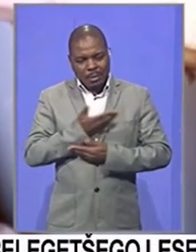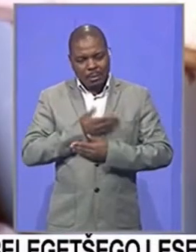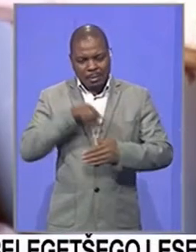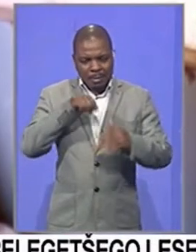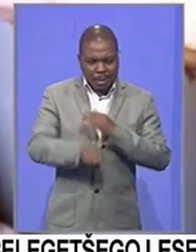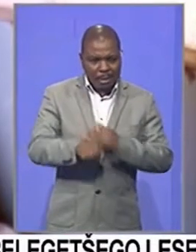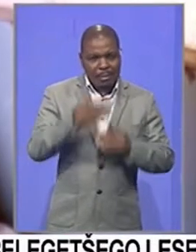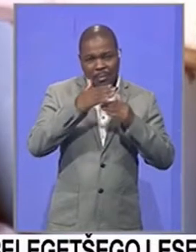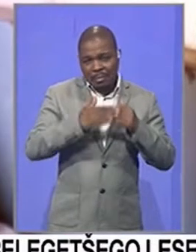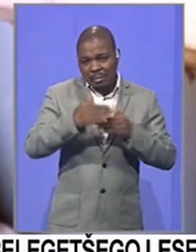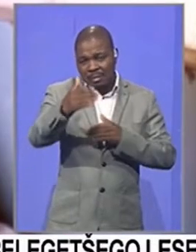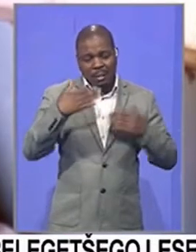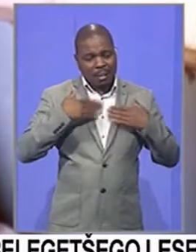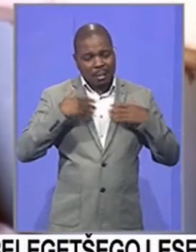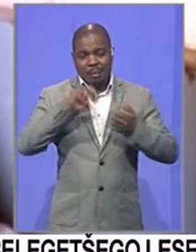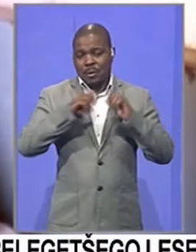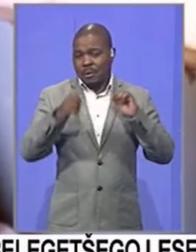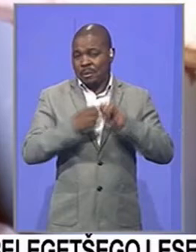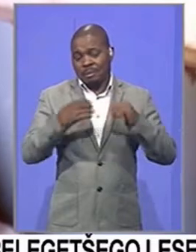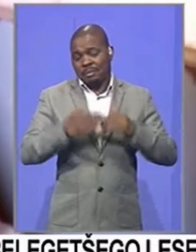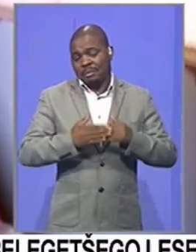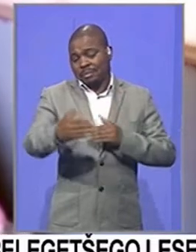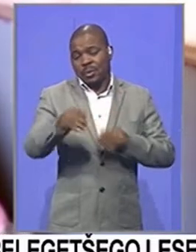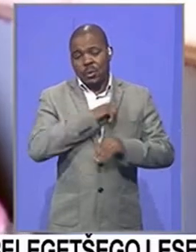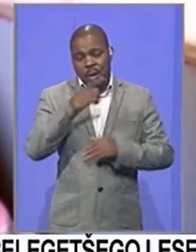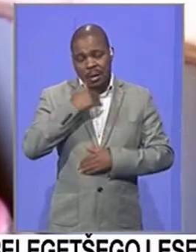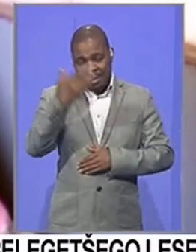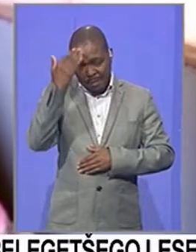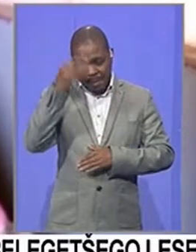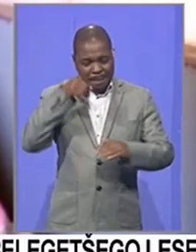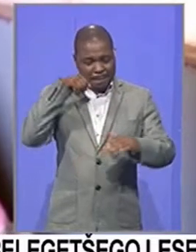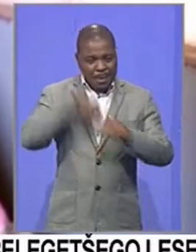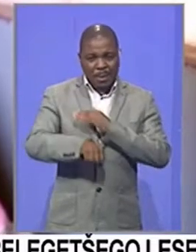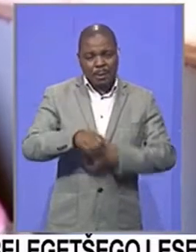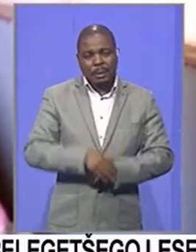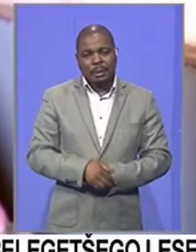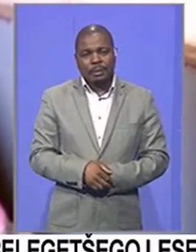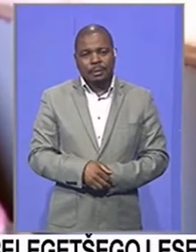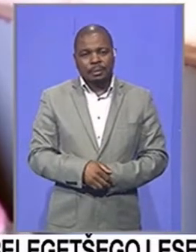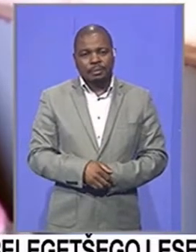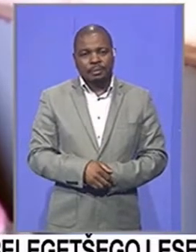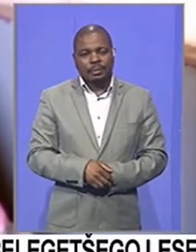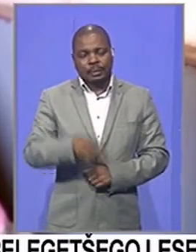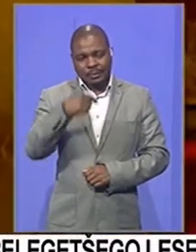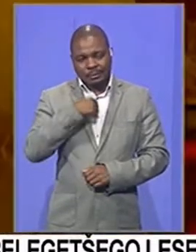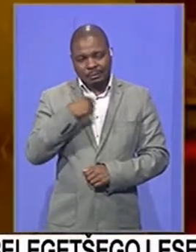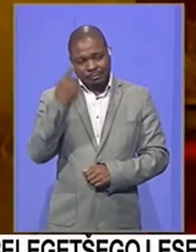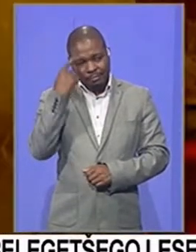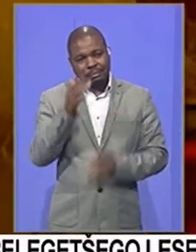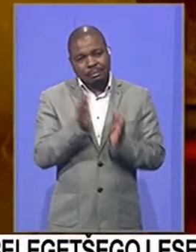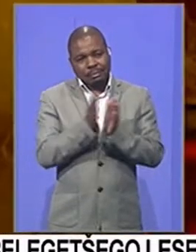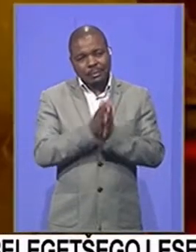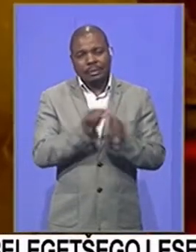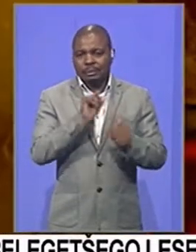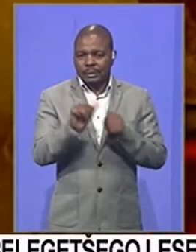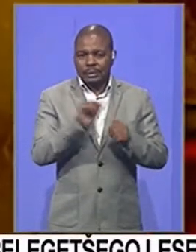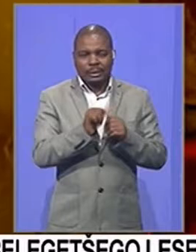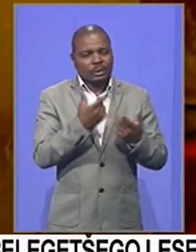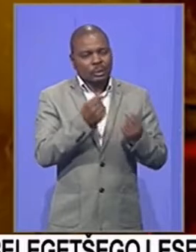ka itemogela ditlamorago tše šoro tša lephelo ka ge a belegetswe fase. Nna ne ke kgopela gore batho ba bampatele cause no